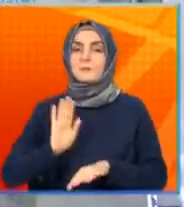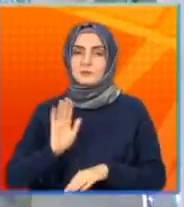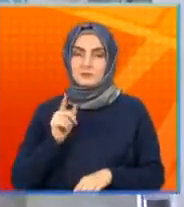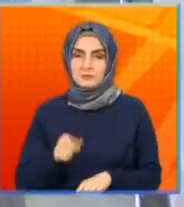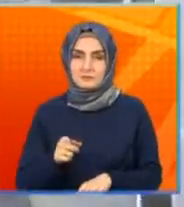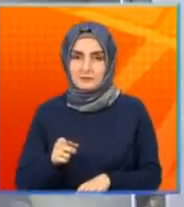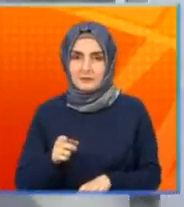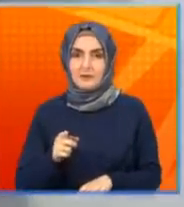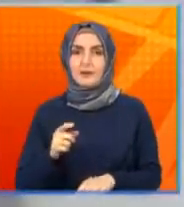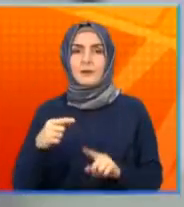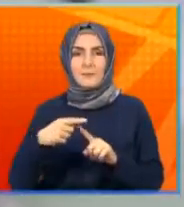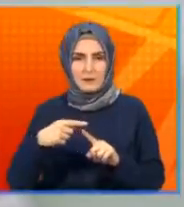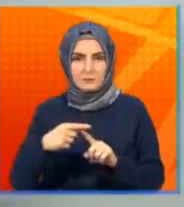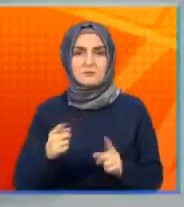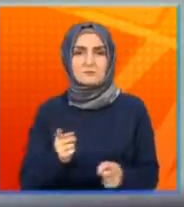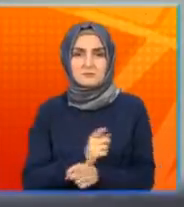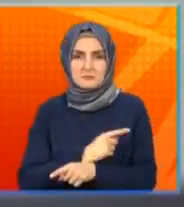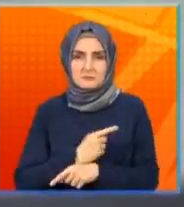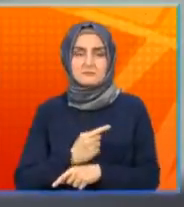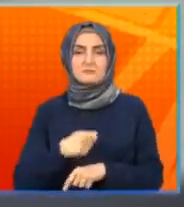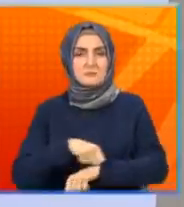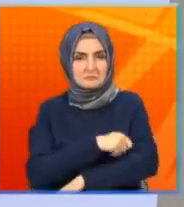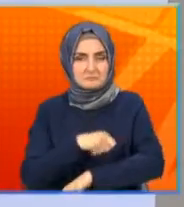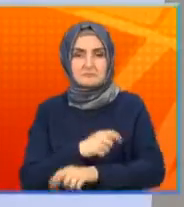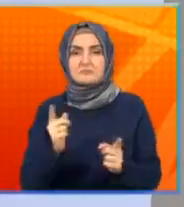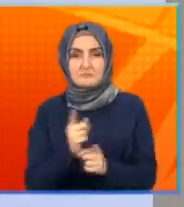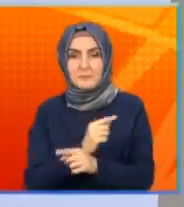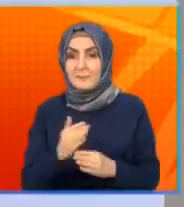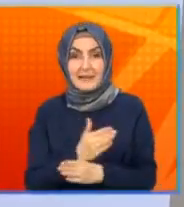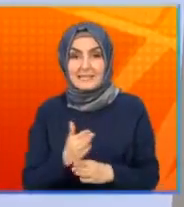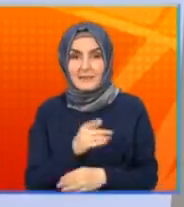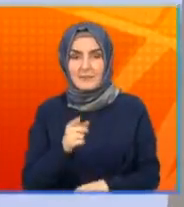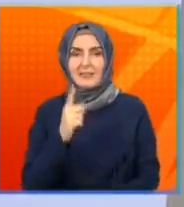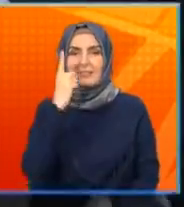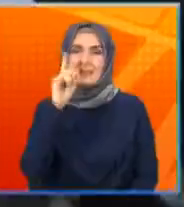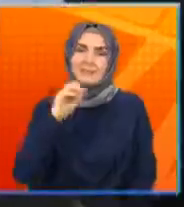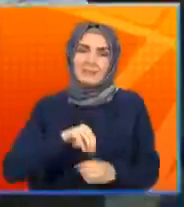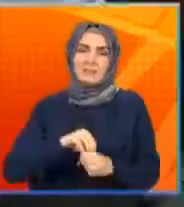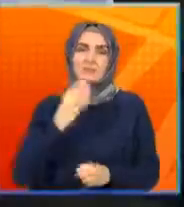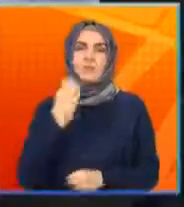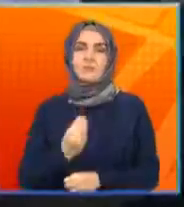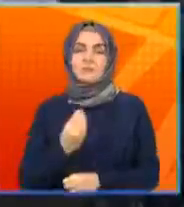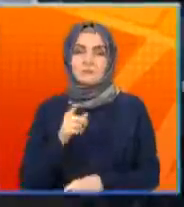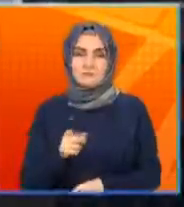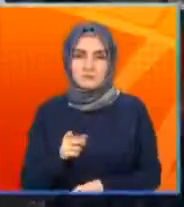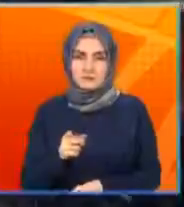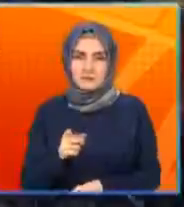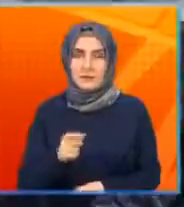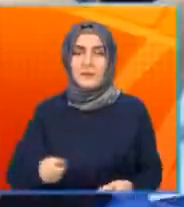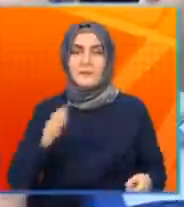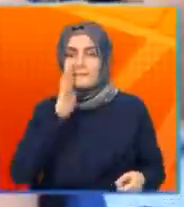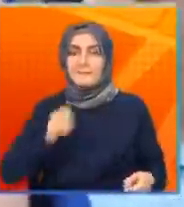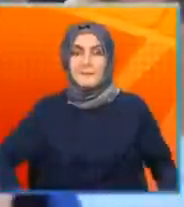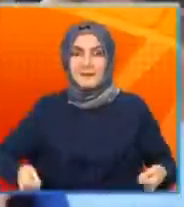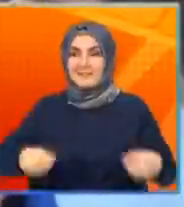manikür pedikür ve epilasyon gibi işlemlerde kullanılan malzemeler bir tek kullanımlık olacak Pazar esnafına getirilen